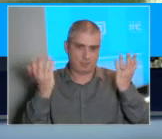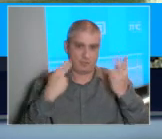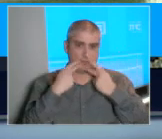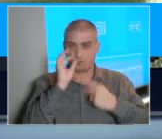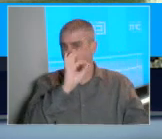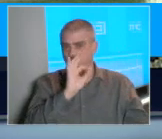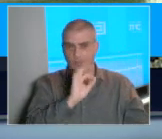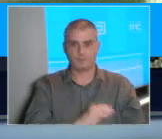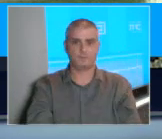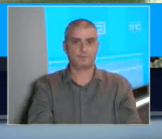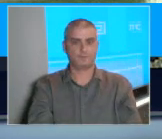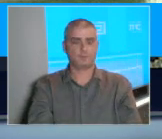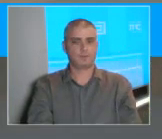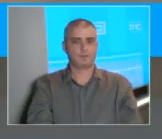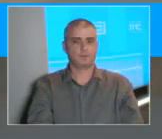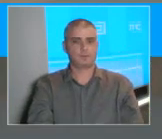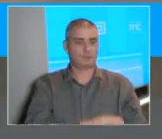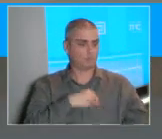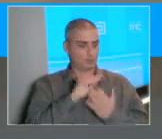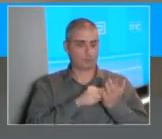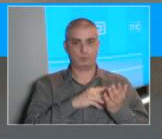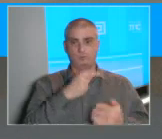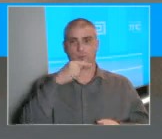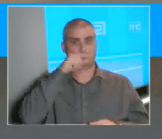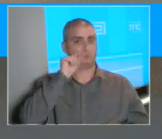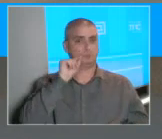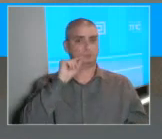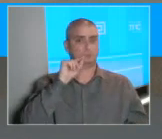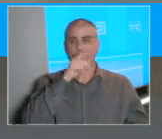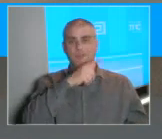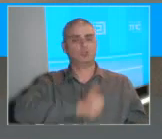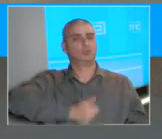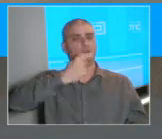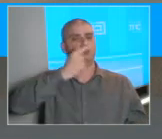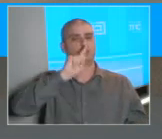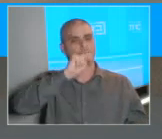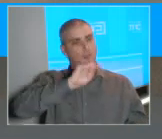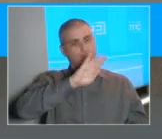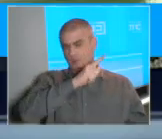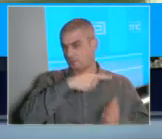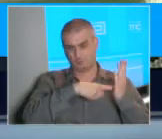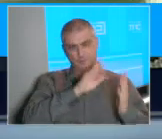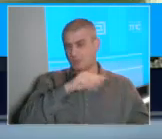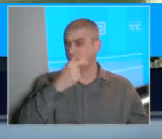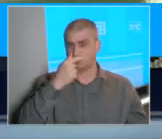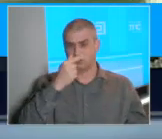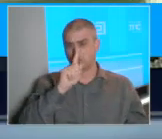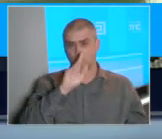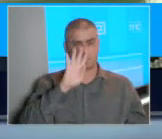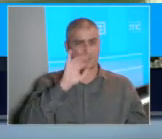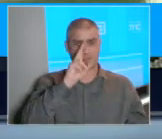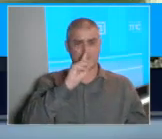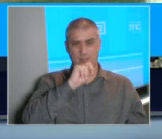מהתגובה, אני אבל מצטער. אבל יש גם טיעונים עניינים, ג'ון ביידן מציג את התזה לא, השנייה. גם ג'ו ביידן, אנחנו